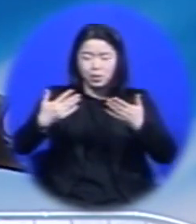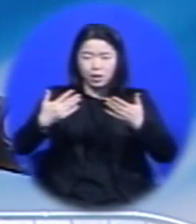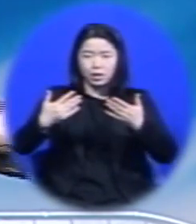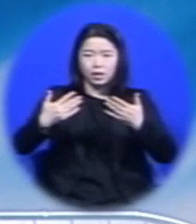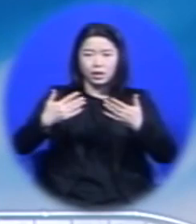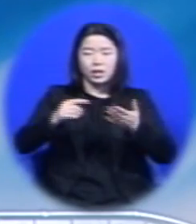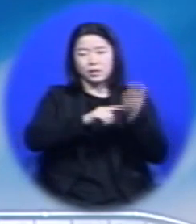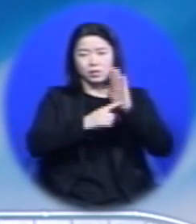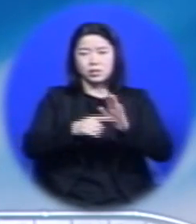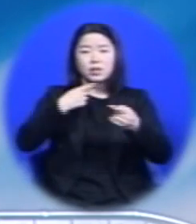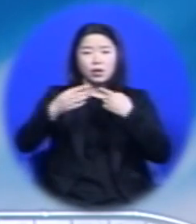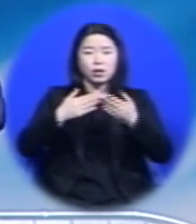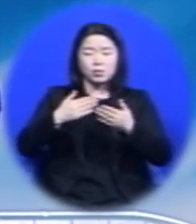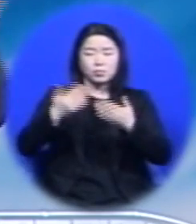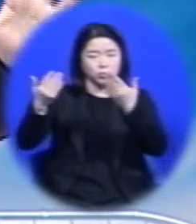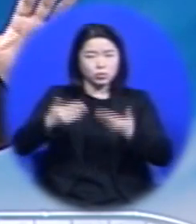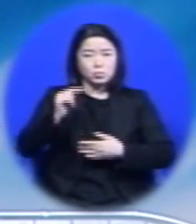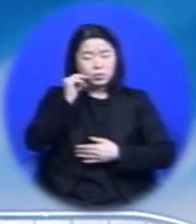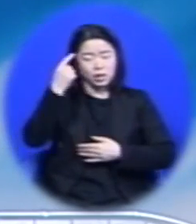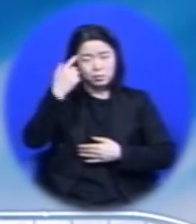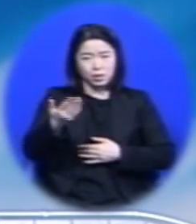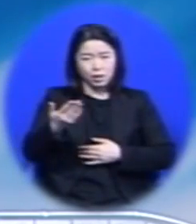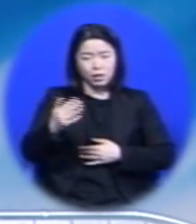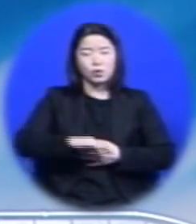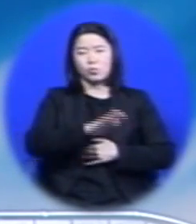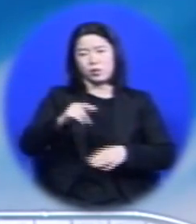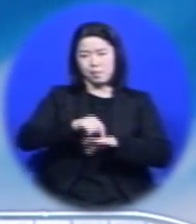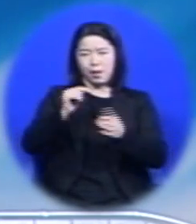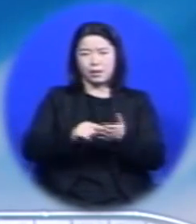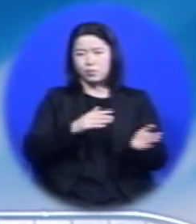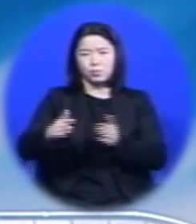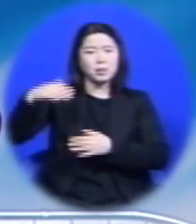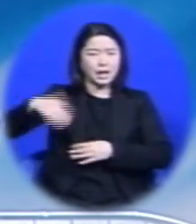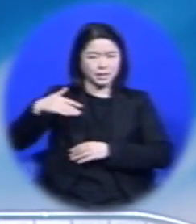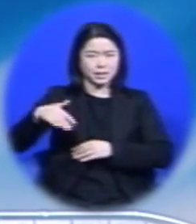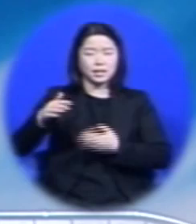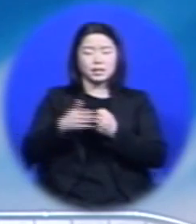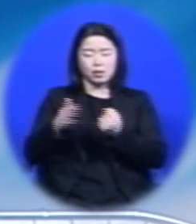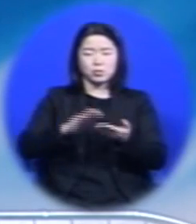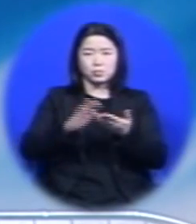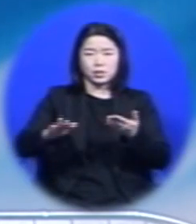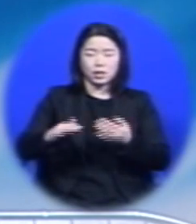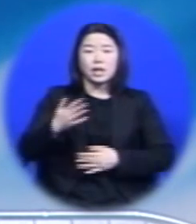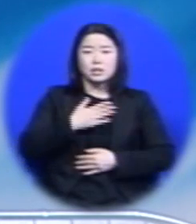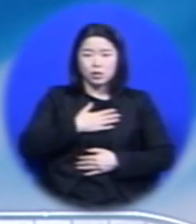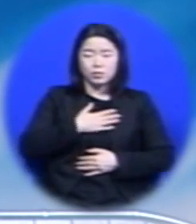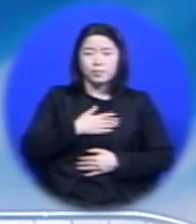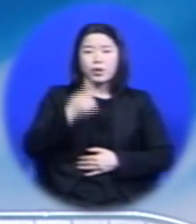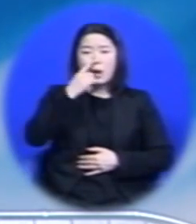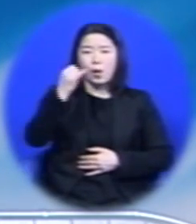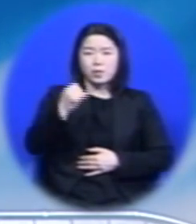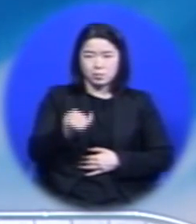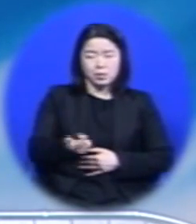경험하게 해주지 못하실까 마음이 준비가 안 돼 있어서 그렇습니다 저는 저희 어머님이 비교적